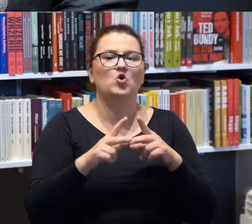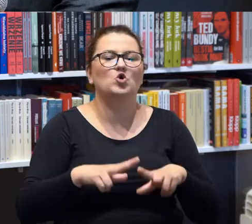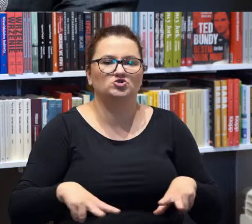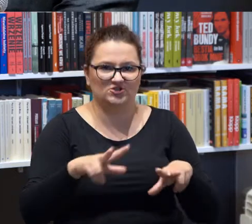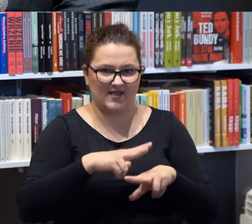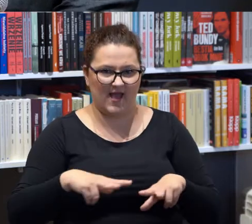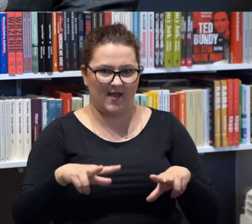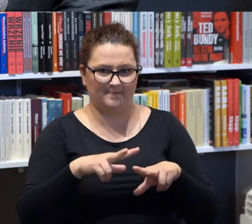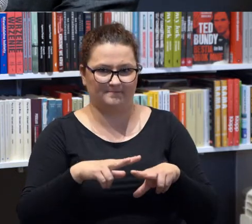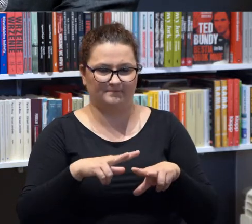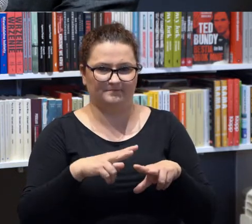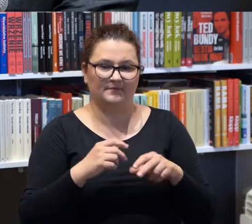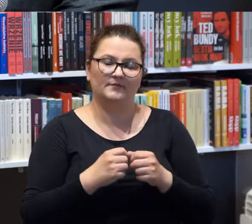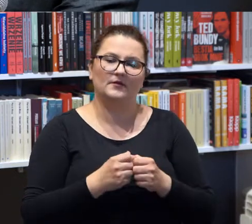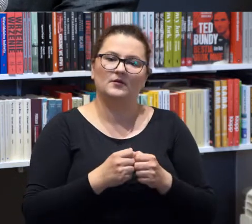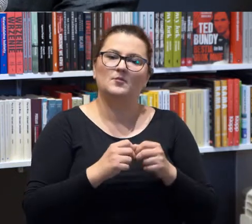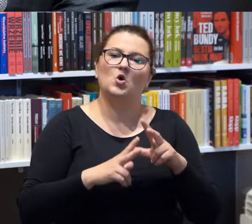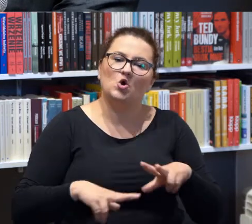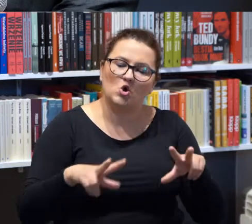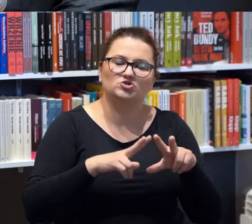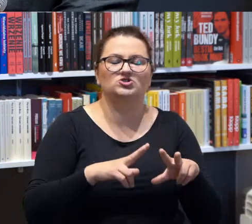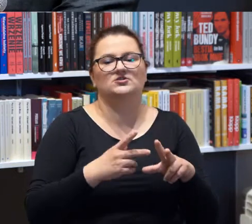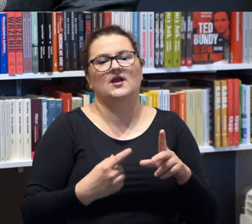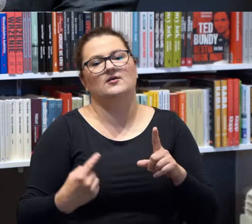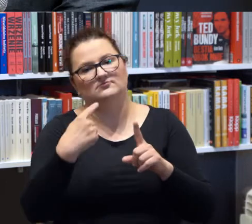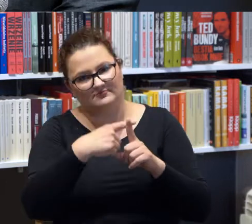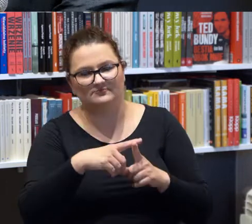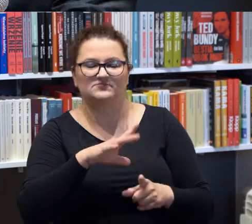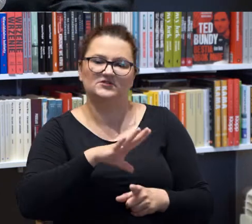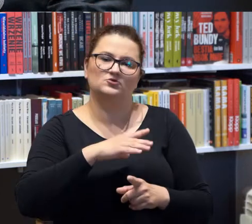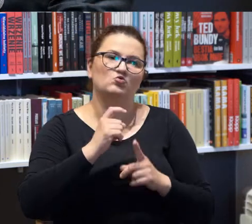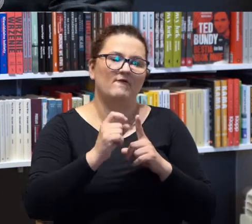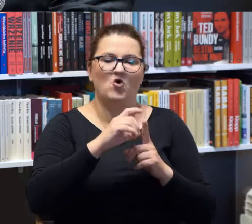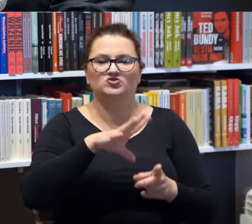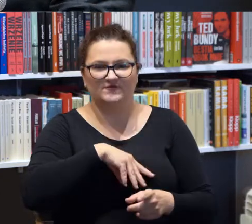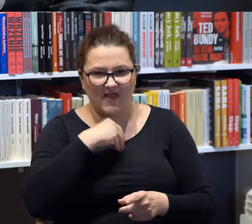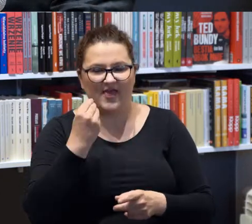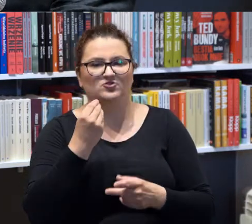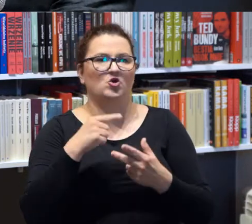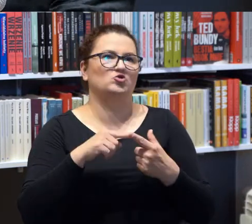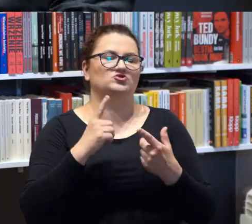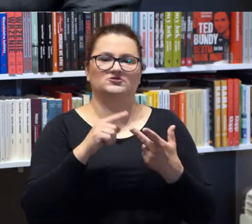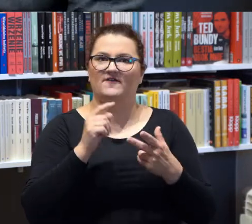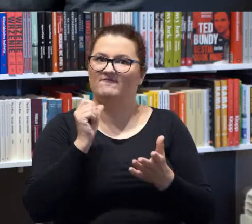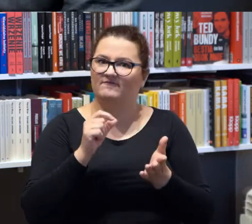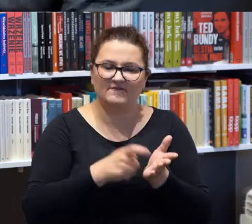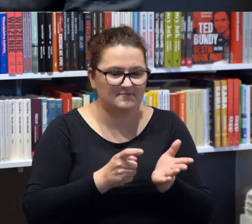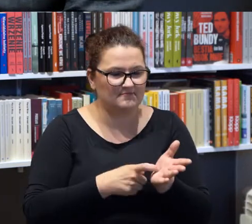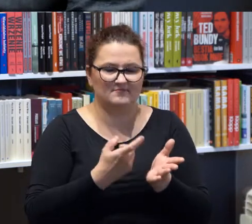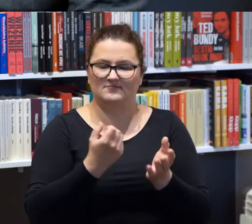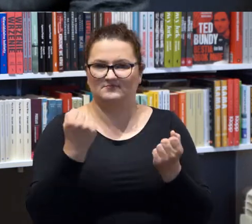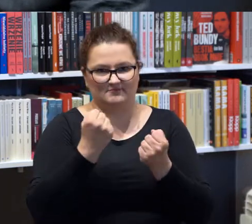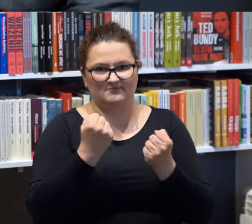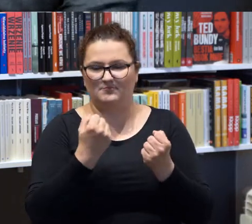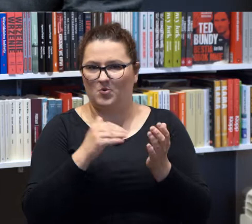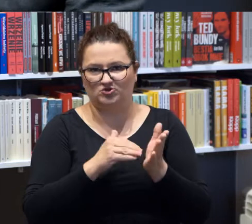Takie dodawanie do pojęcia rodziny atrybutów takich jak świętość, nieodzowność, najwyższa wartość. Jak sobie